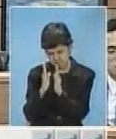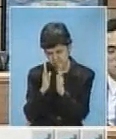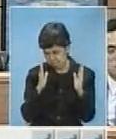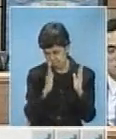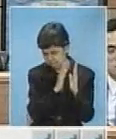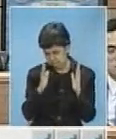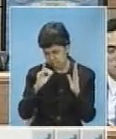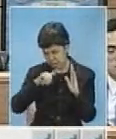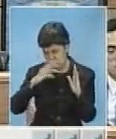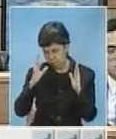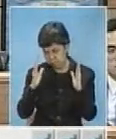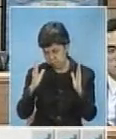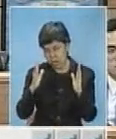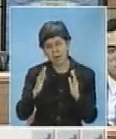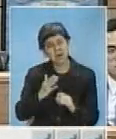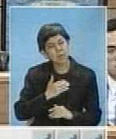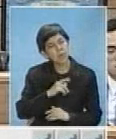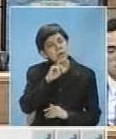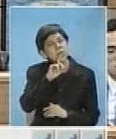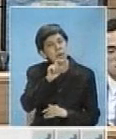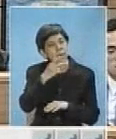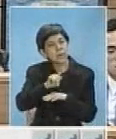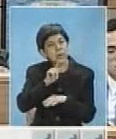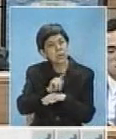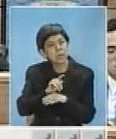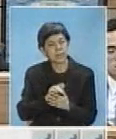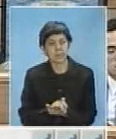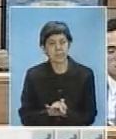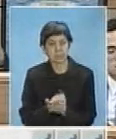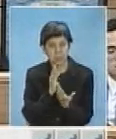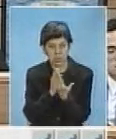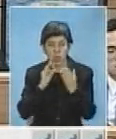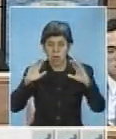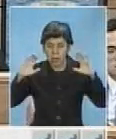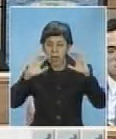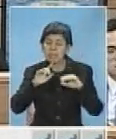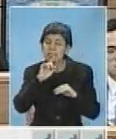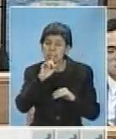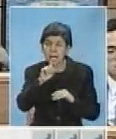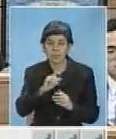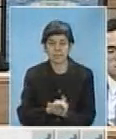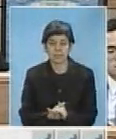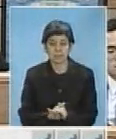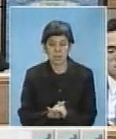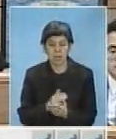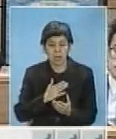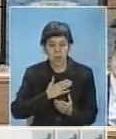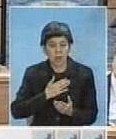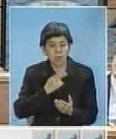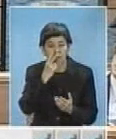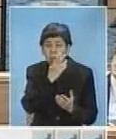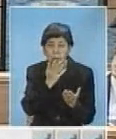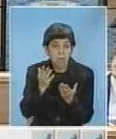2556ผมต้องขออนุญาตเรียนท่านประธานโดยตรงไปสู่ทางรัฐบาลครับว่าเรามองไม่เห็นจริ